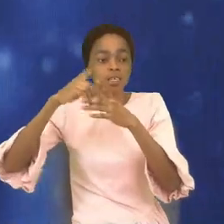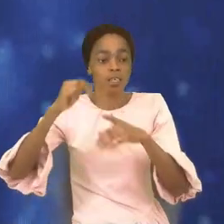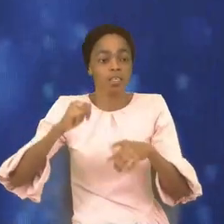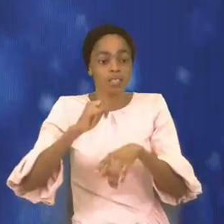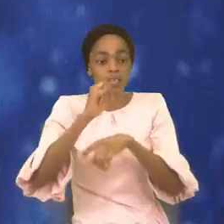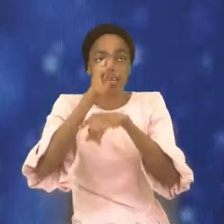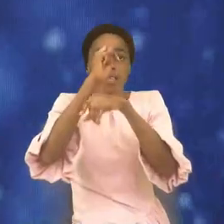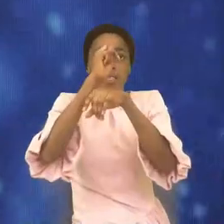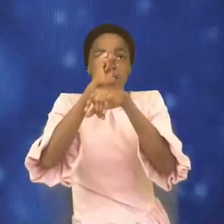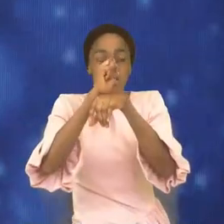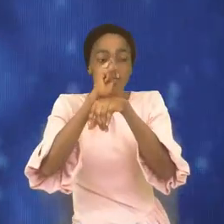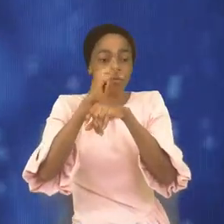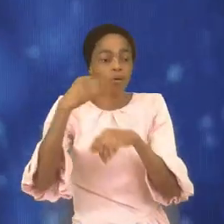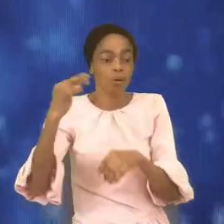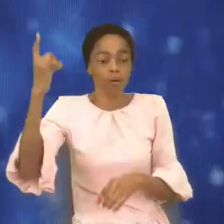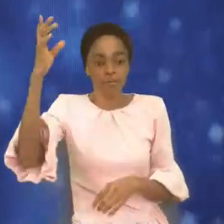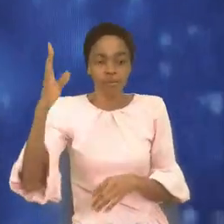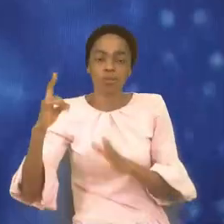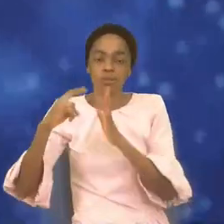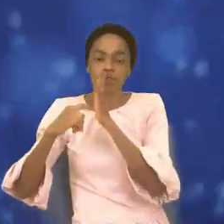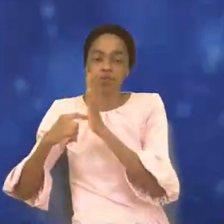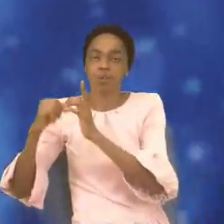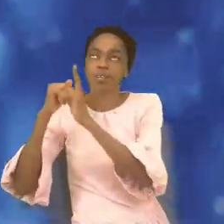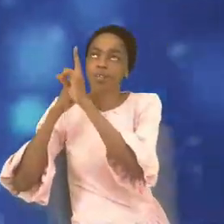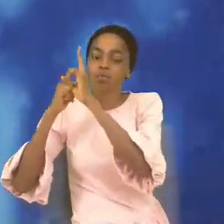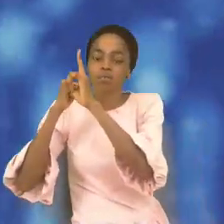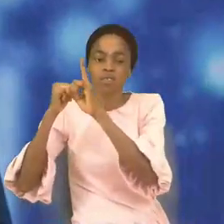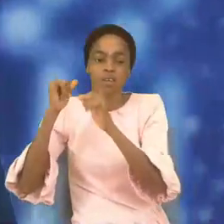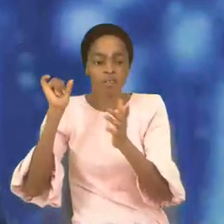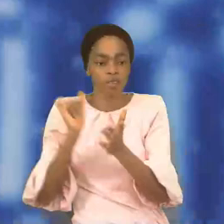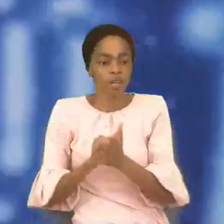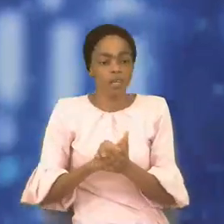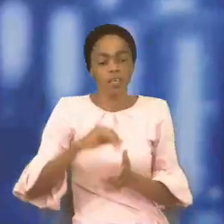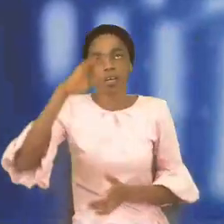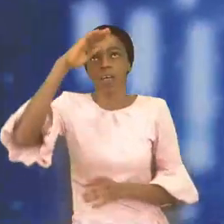se proclamant lui-même Dieu.